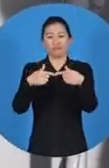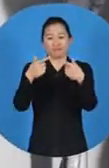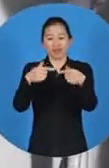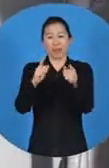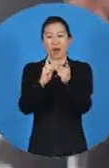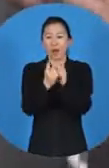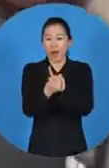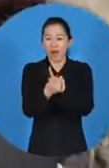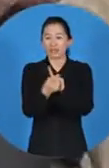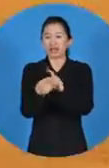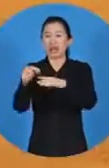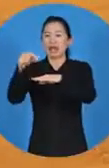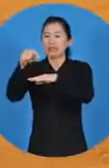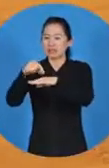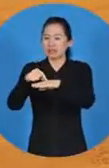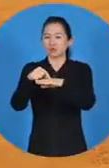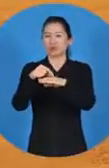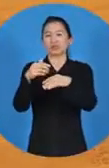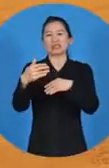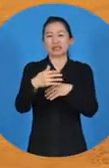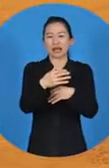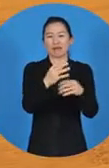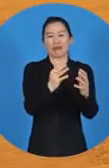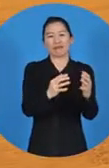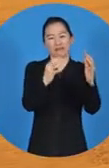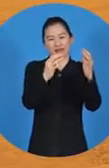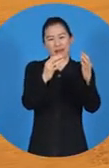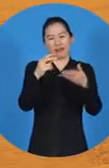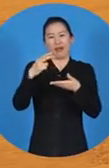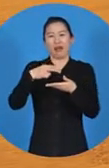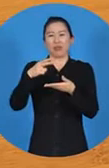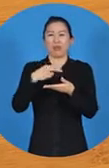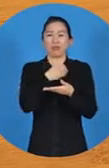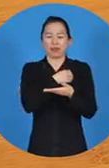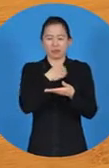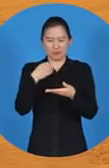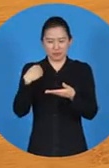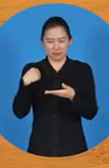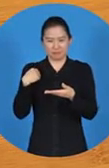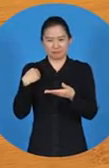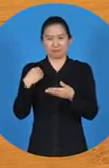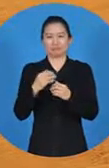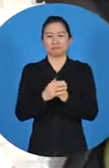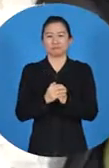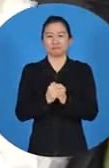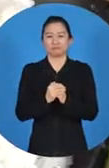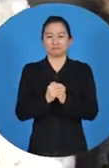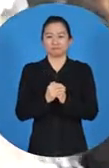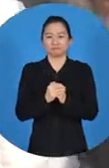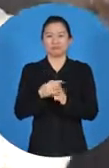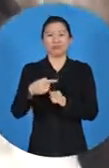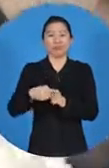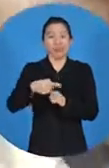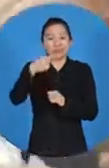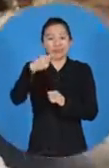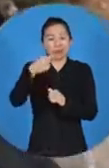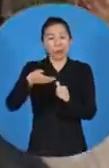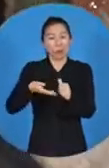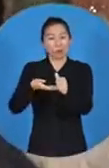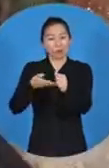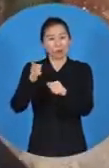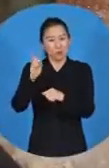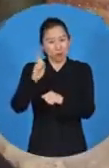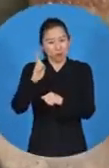替わりで肉、魚、野菜をバランスよく入れているそうです。その中で一押しのおかず